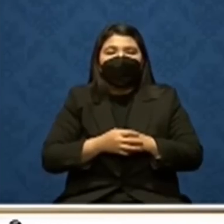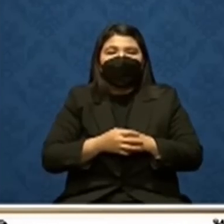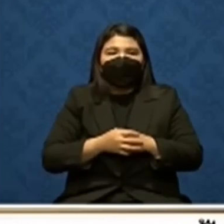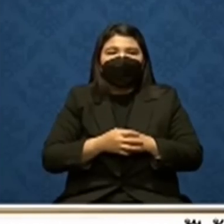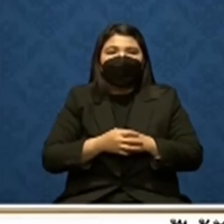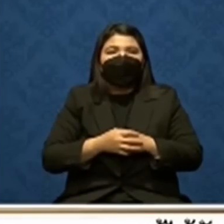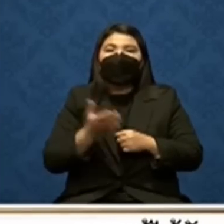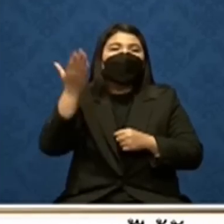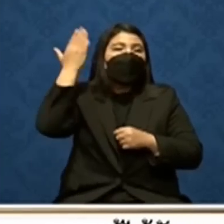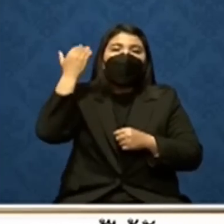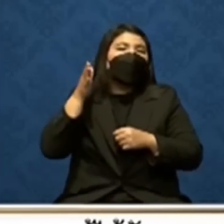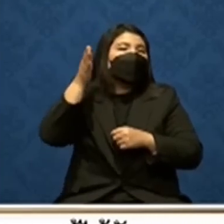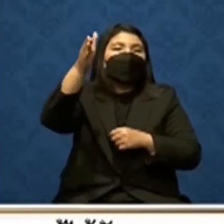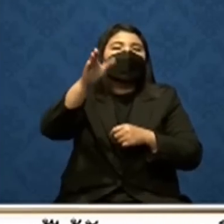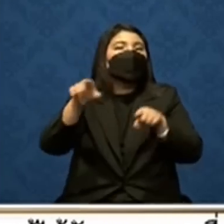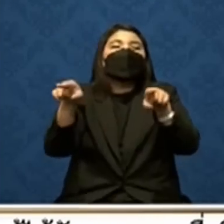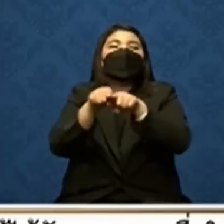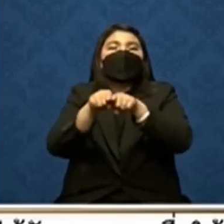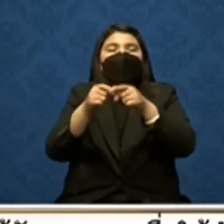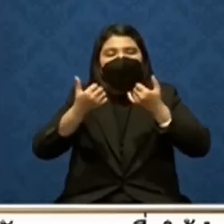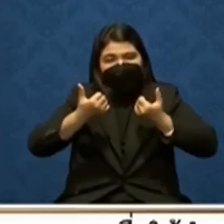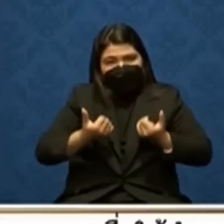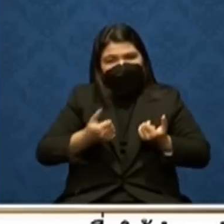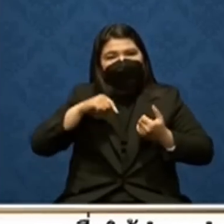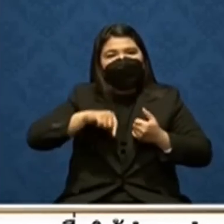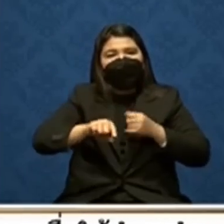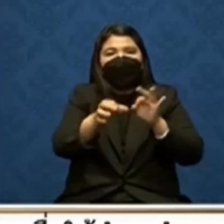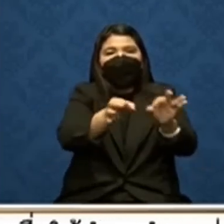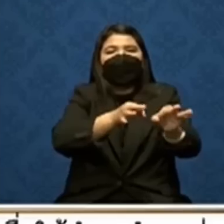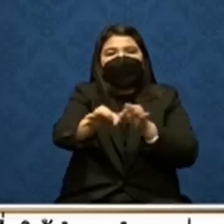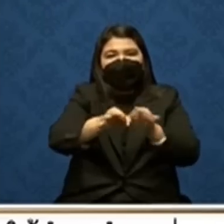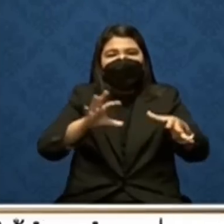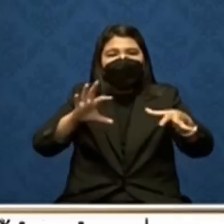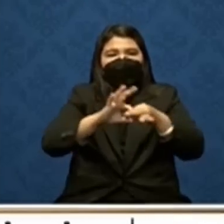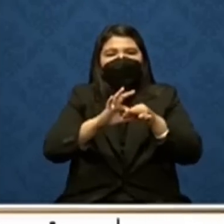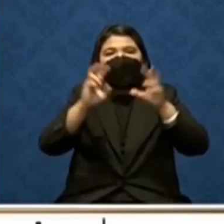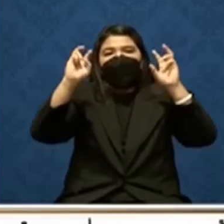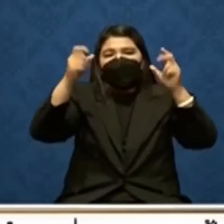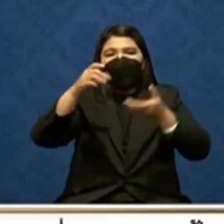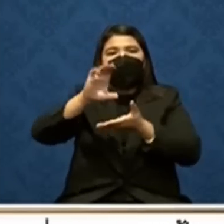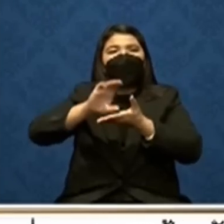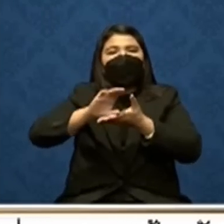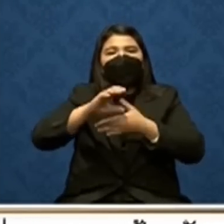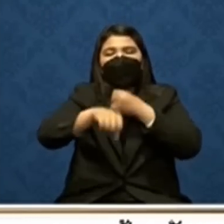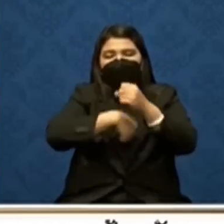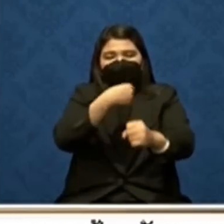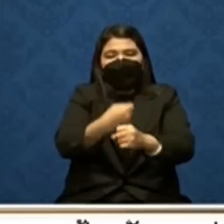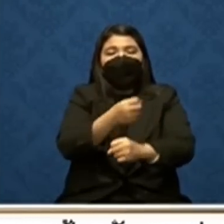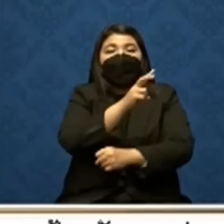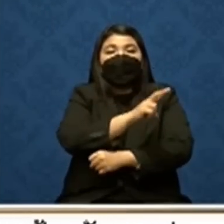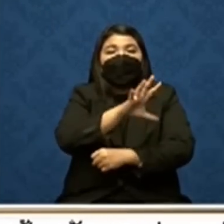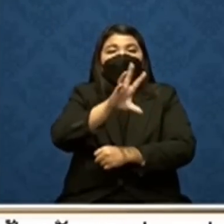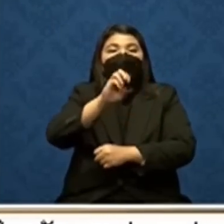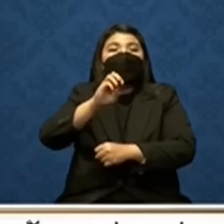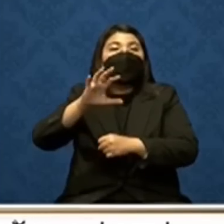ศสวสหน้าก็จะเป็เหอนอยทศวทผ่านมานี่คือความพิเศษของการอพรธปรญก็ประมาณแห่ความหวังแหงการฟื้ฟูประเท